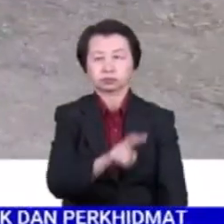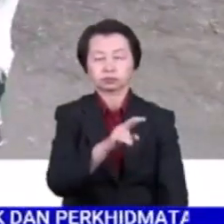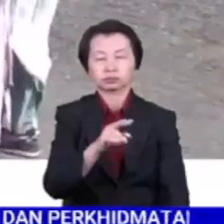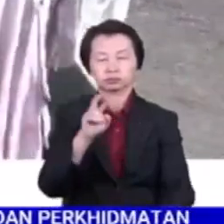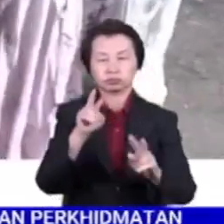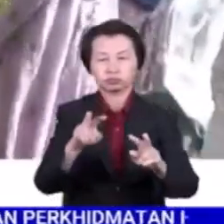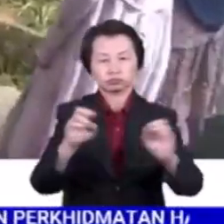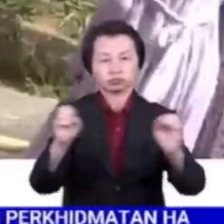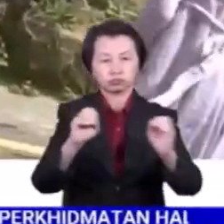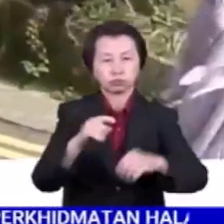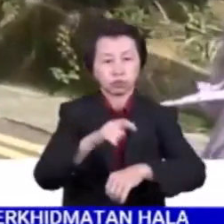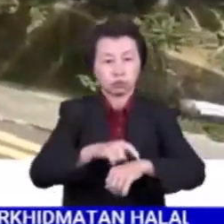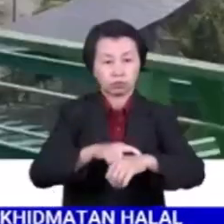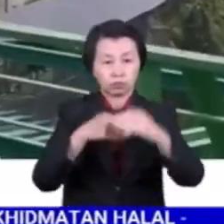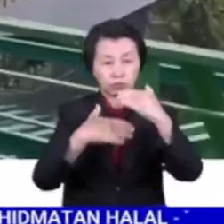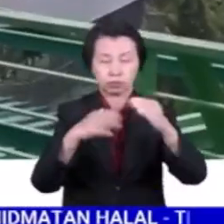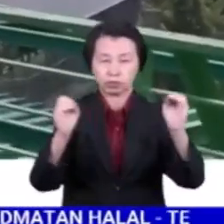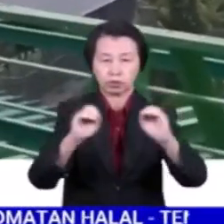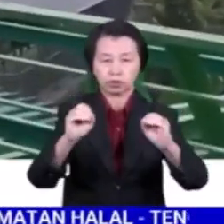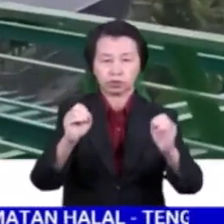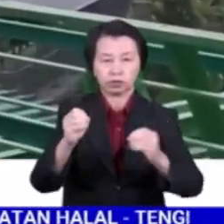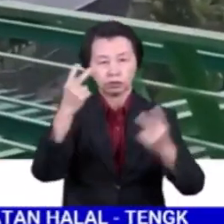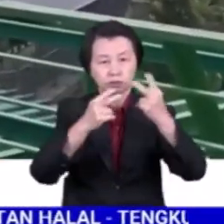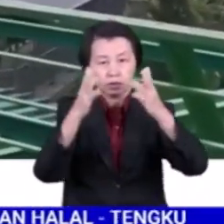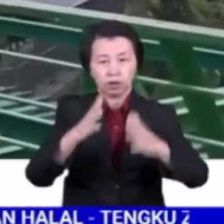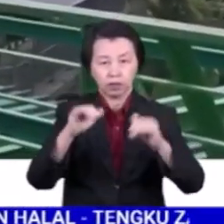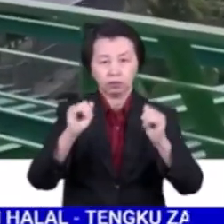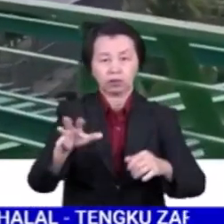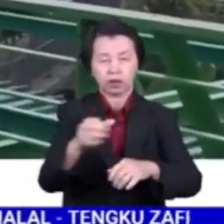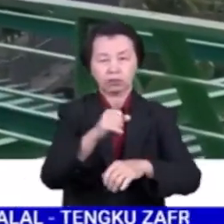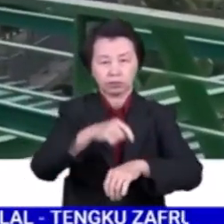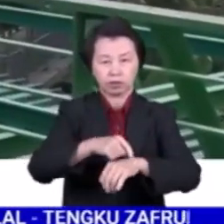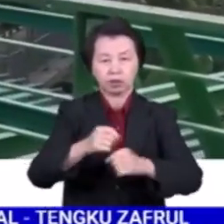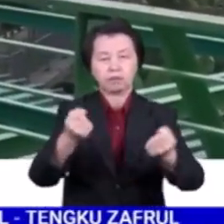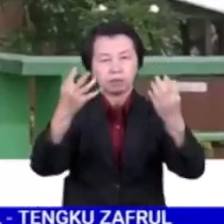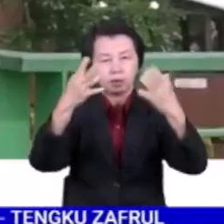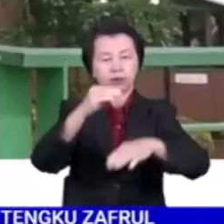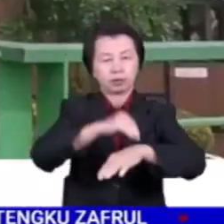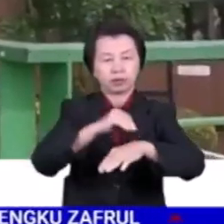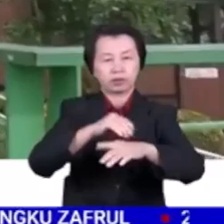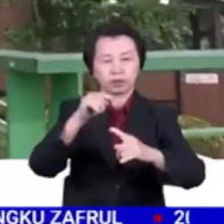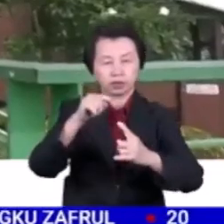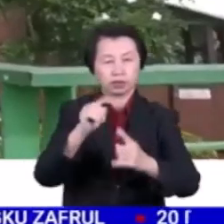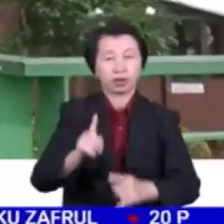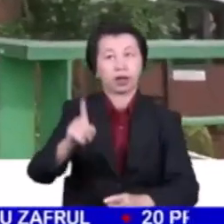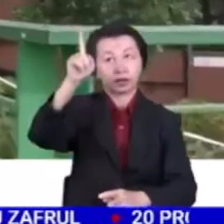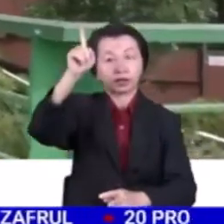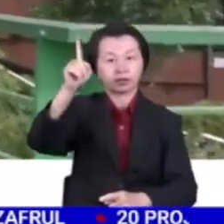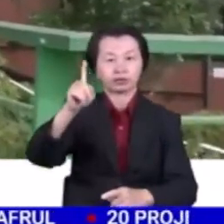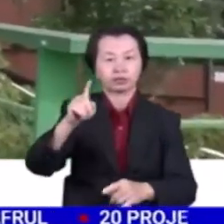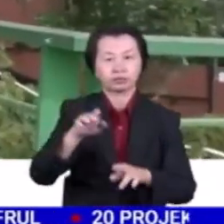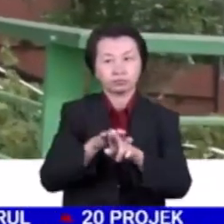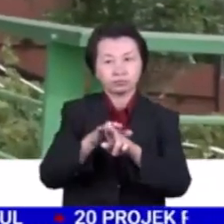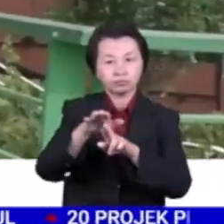Memandangkan tiada had waktu ditetapkan, pengunjung boleh meluangkan lebih banyak masa di puncak.